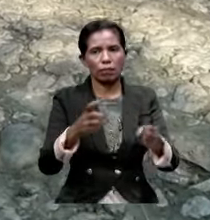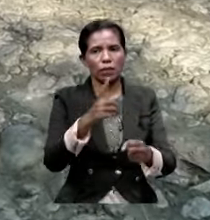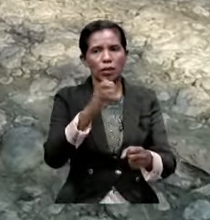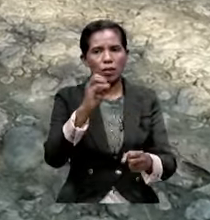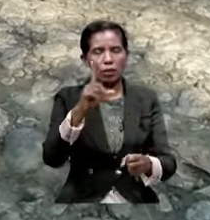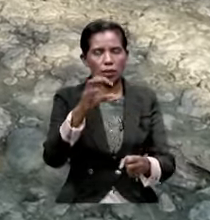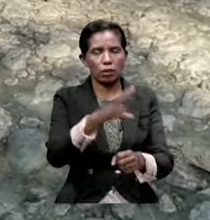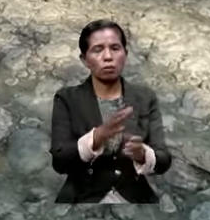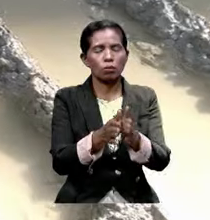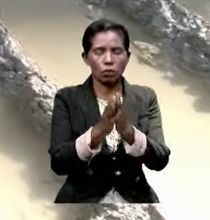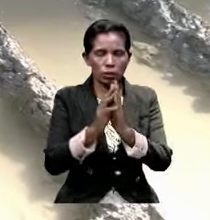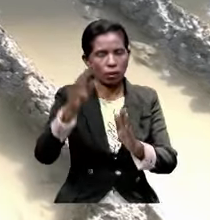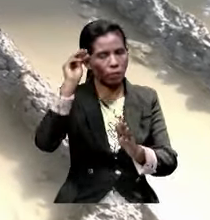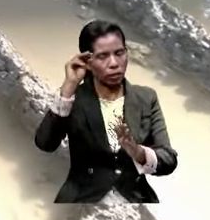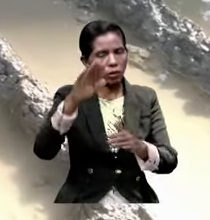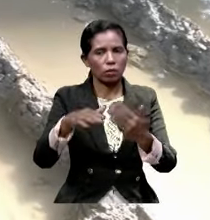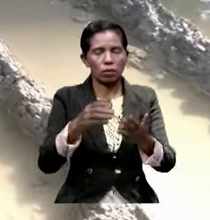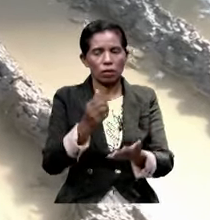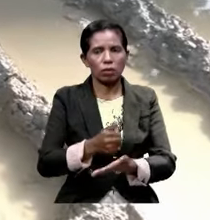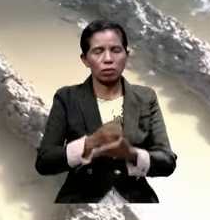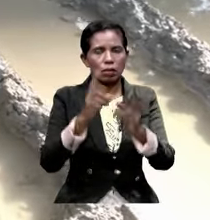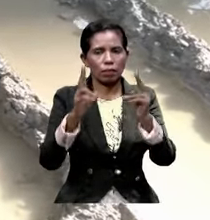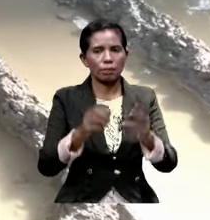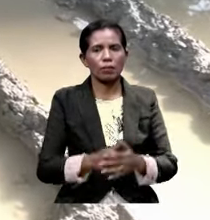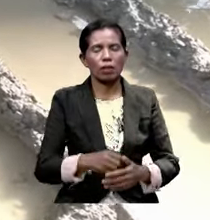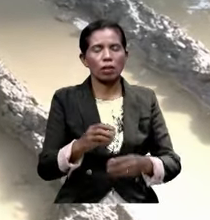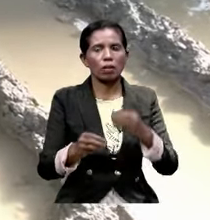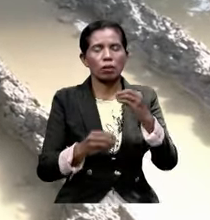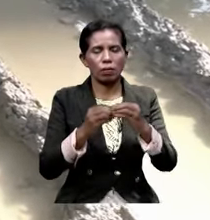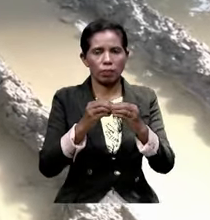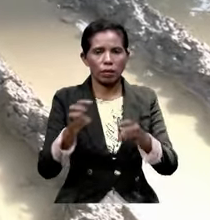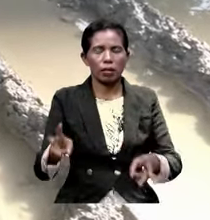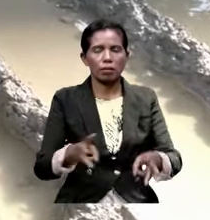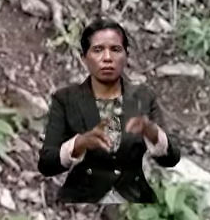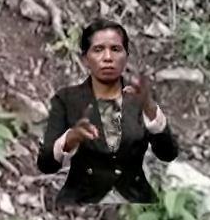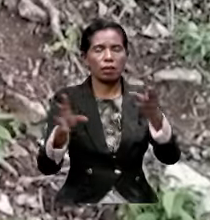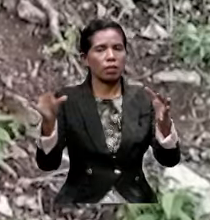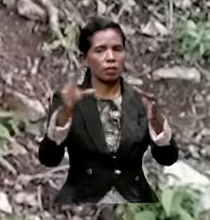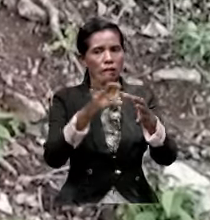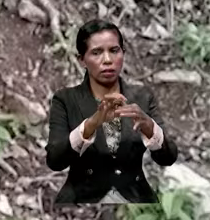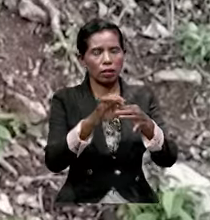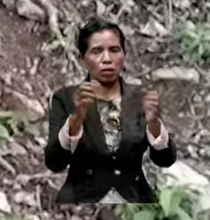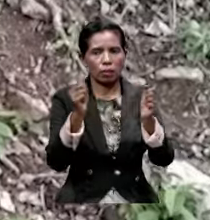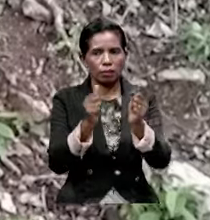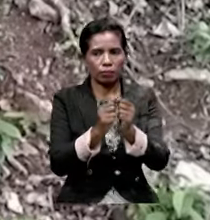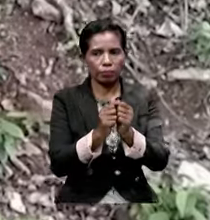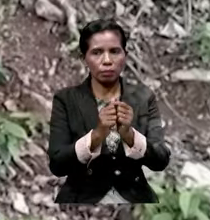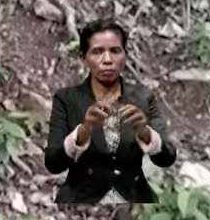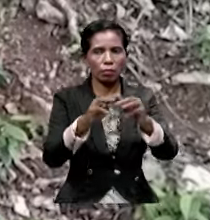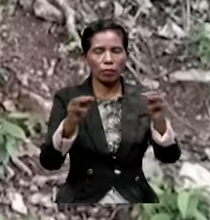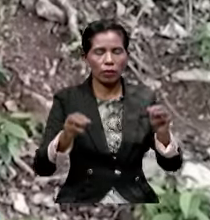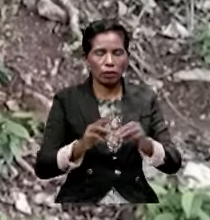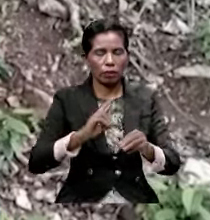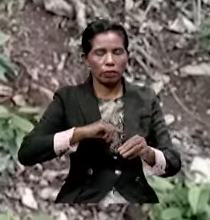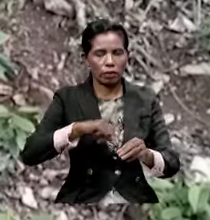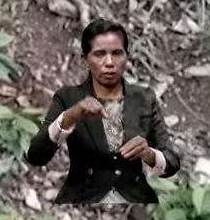parte competente atu tau atensão urgente. Nem kona ba estrada nebe ke atu liga haupe município Vike ke